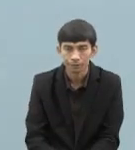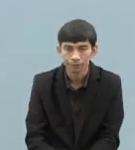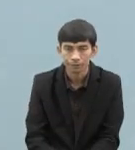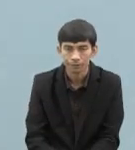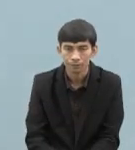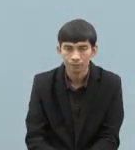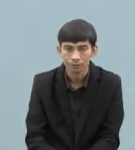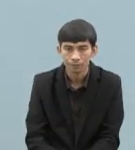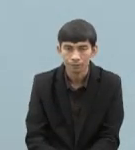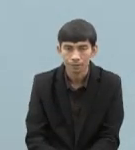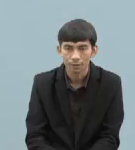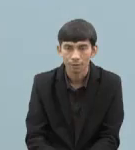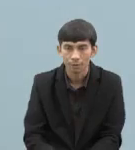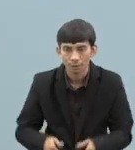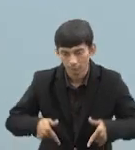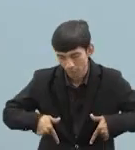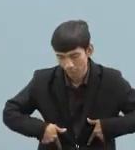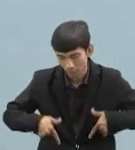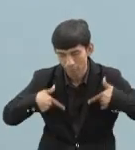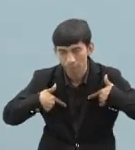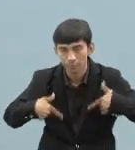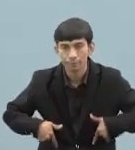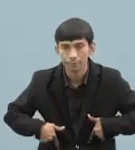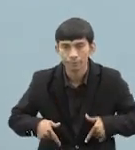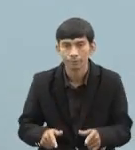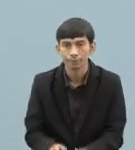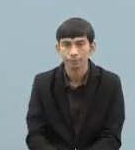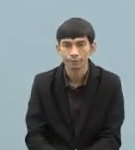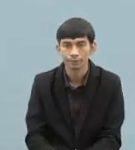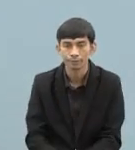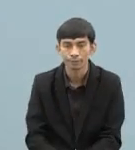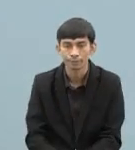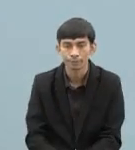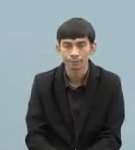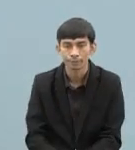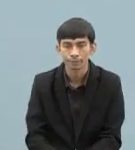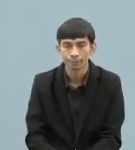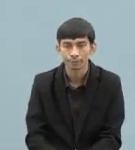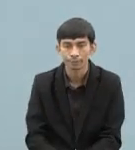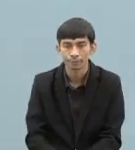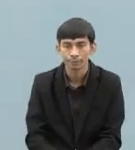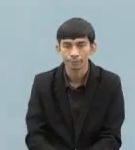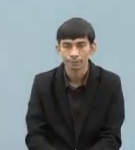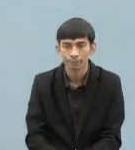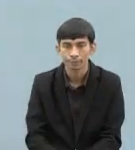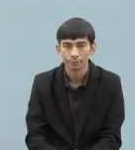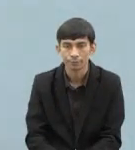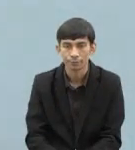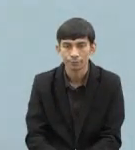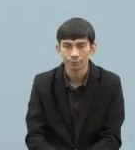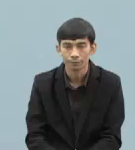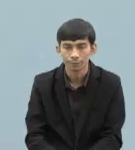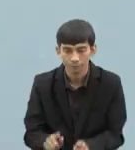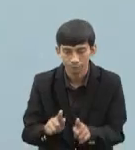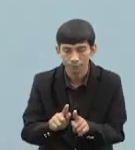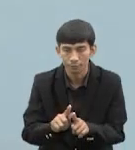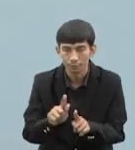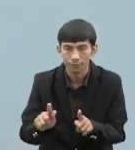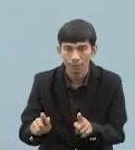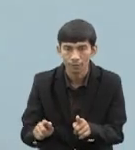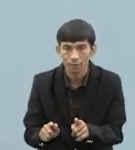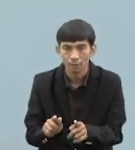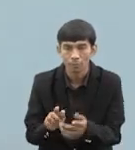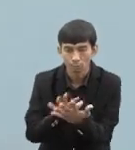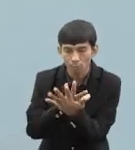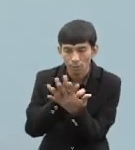Chà, mình ấy khá con. Cứ chi vì nè con á, chôn đừng bị chi vì. Chà, chôn đừng bị thế con. Chôn